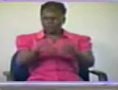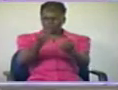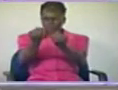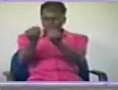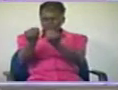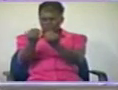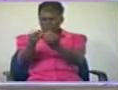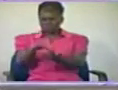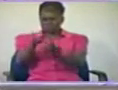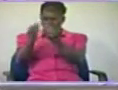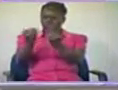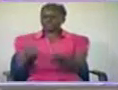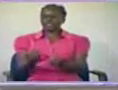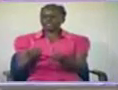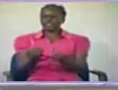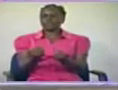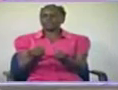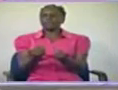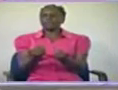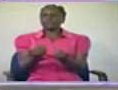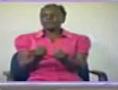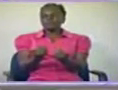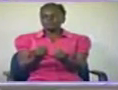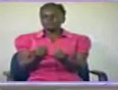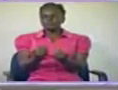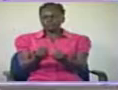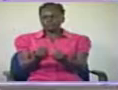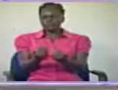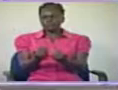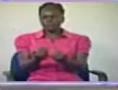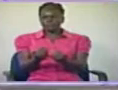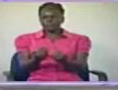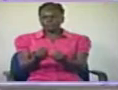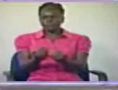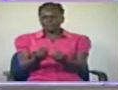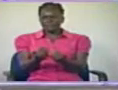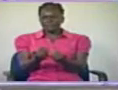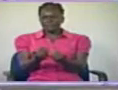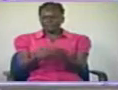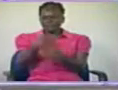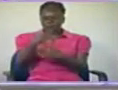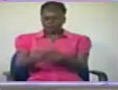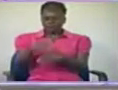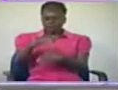watoto wa special needs. Ndiyo. Na baada ya kupata